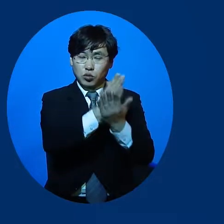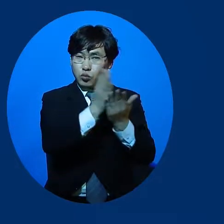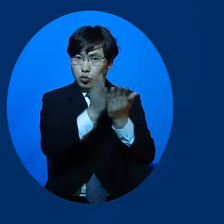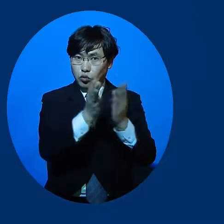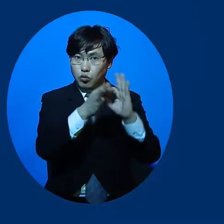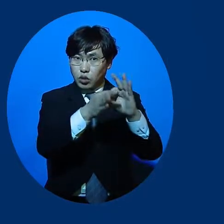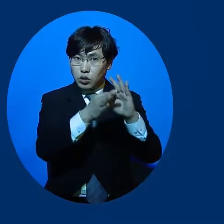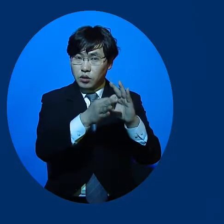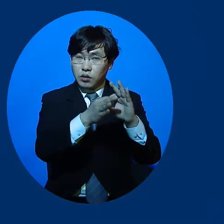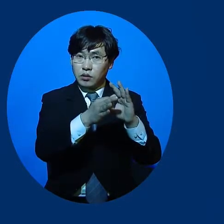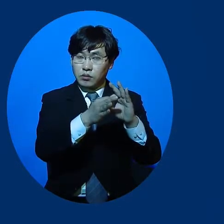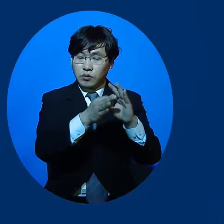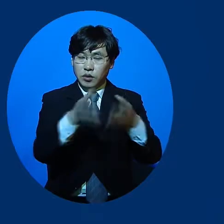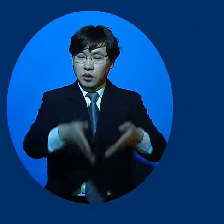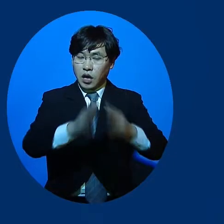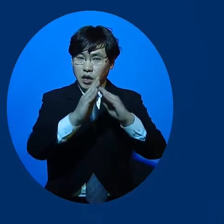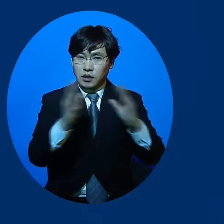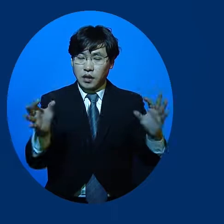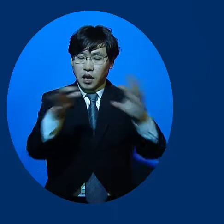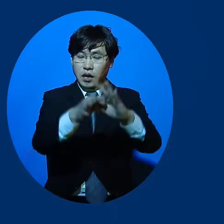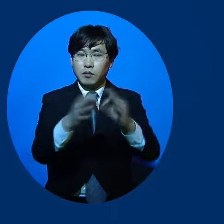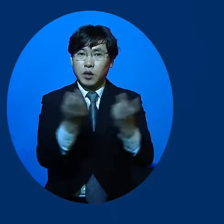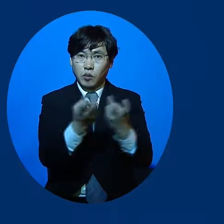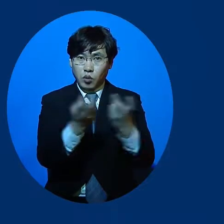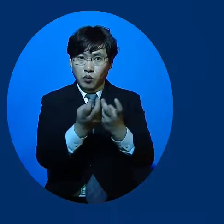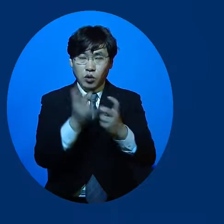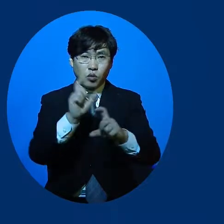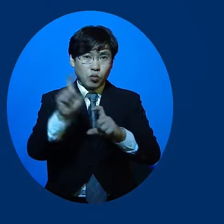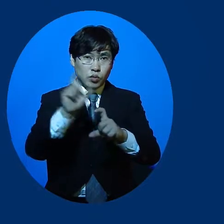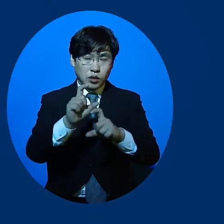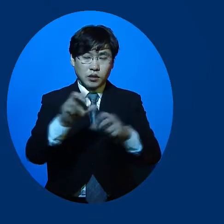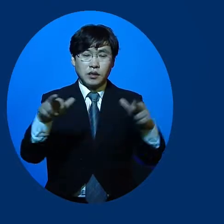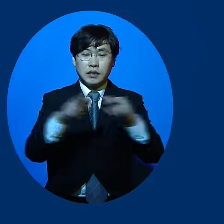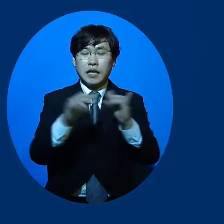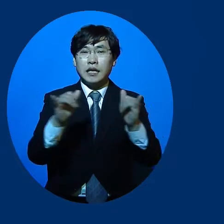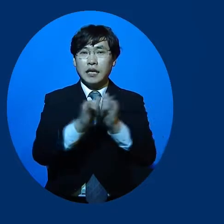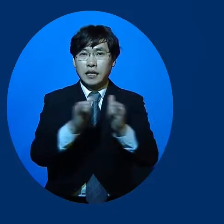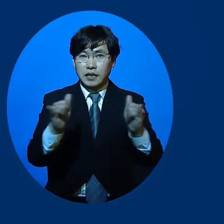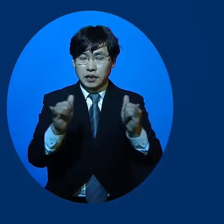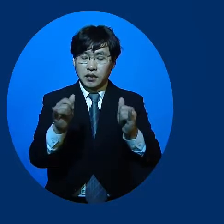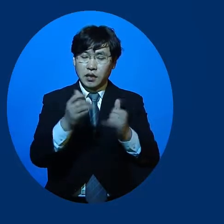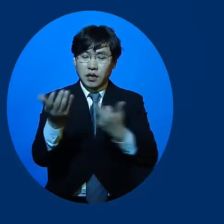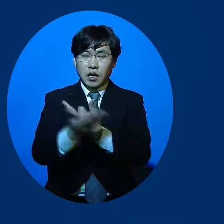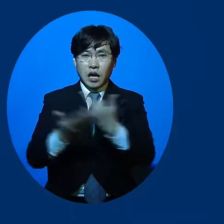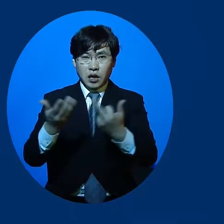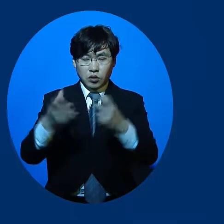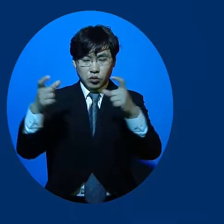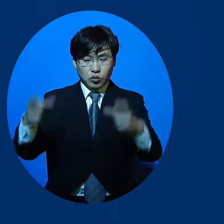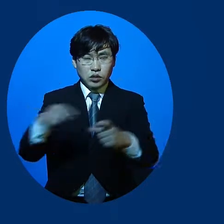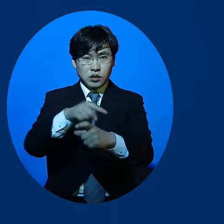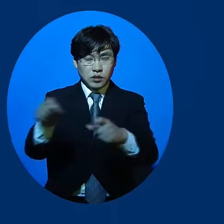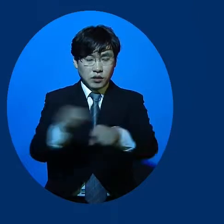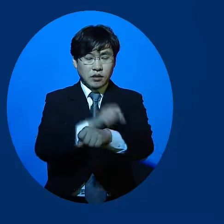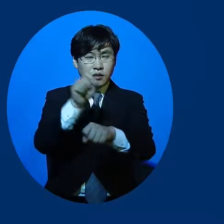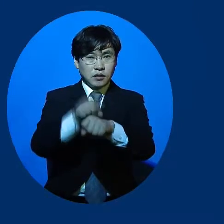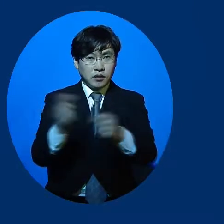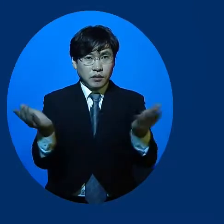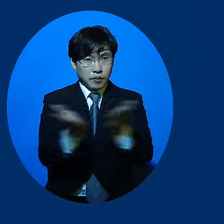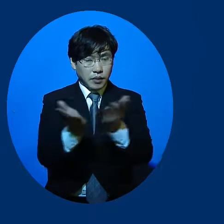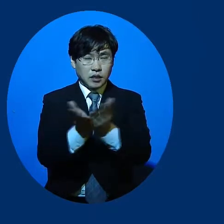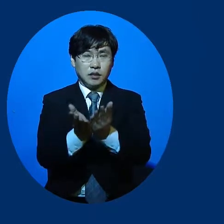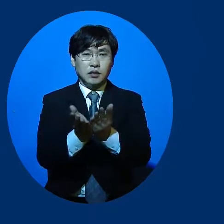또 시설 건립을 연계하는 전략을 통해서 강원도만의 특화 종목을 육성할 필요성이 제기되고